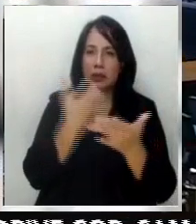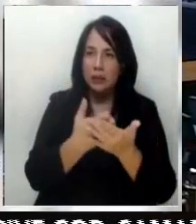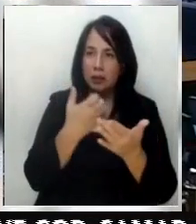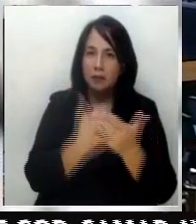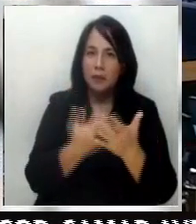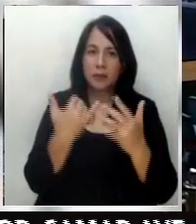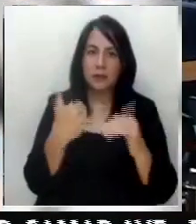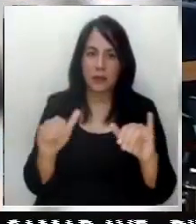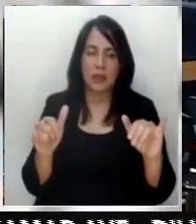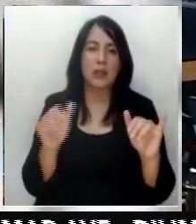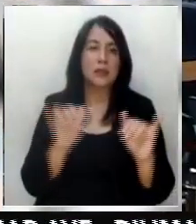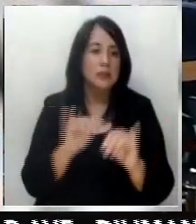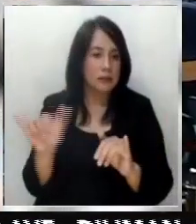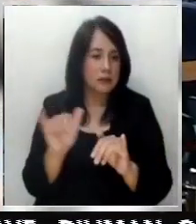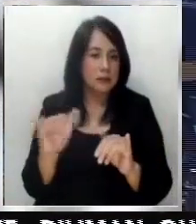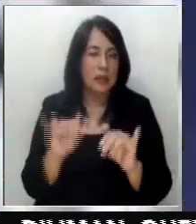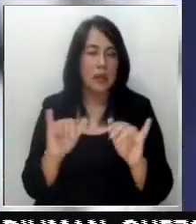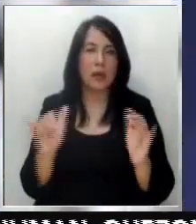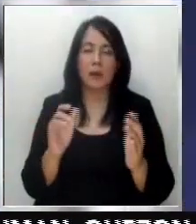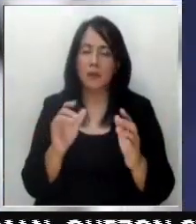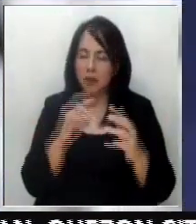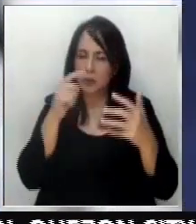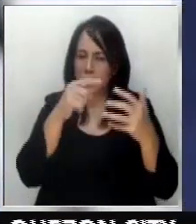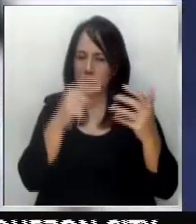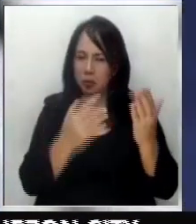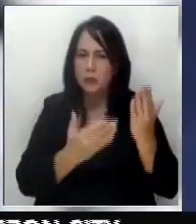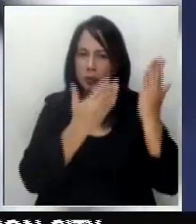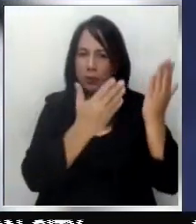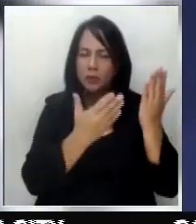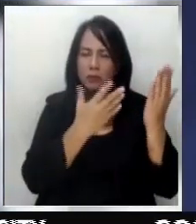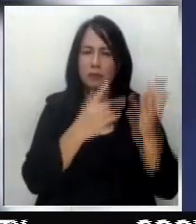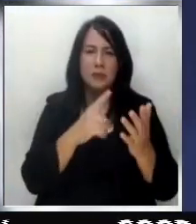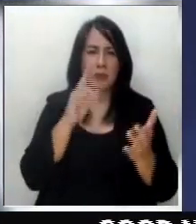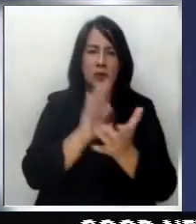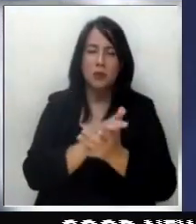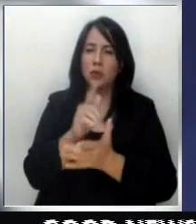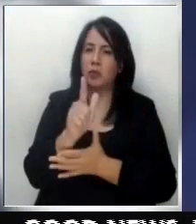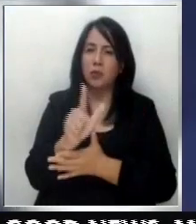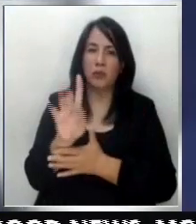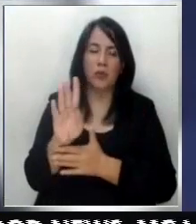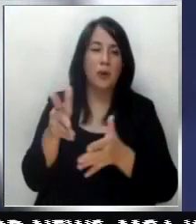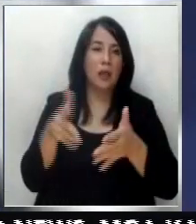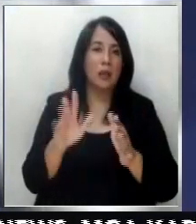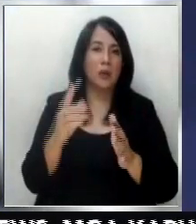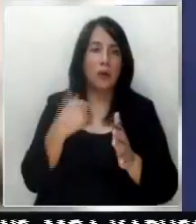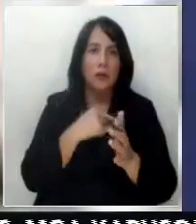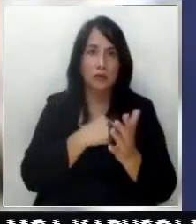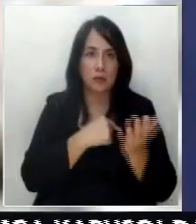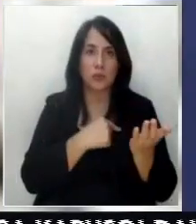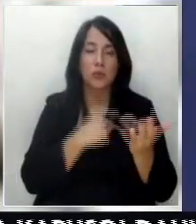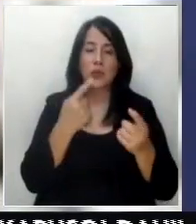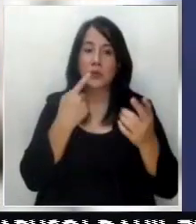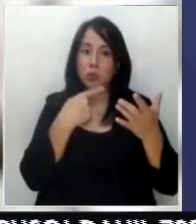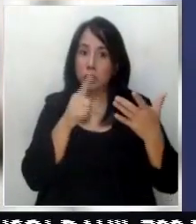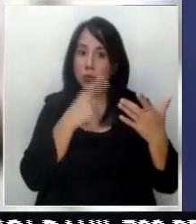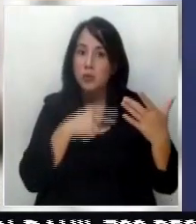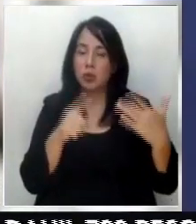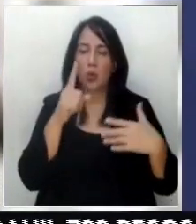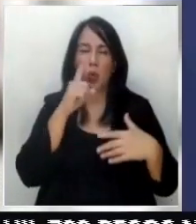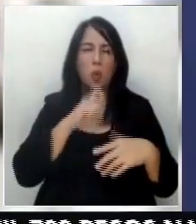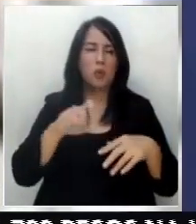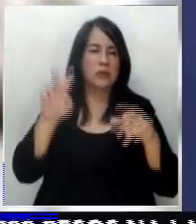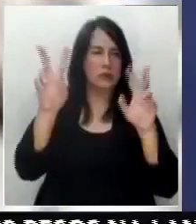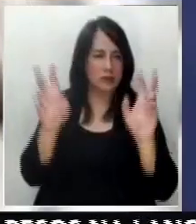pa rin sa dating mga panukala. I believe 2024 will allow us again to revisit the whole issue. We'd like to focus very